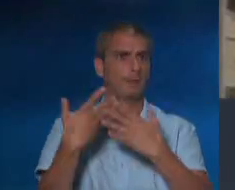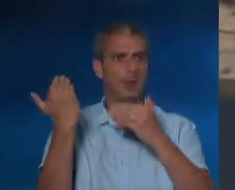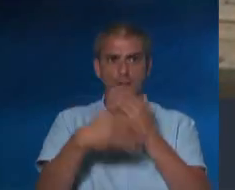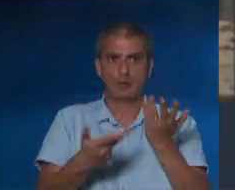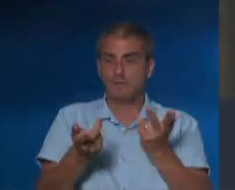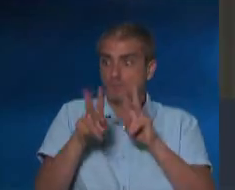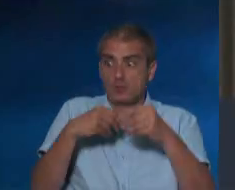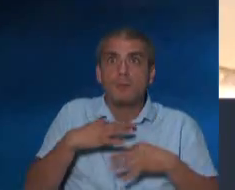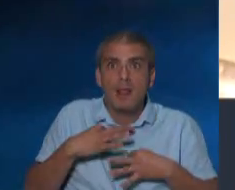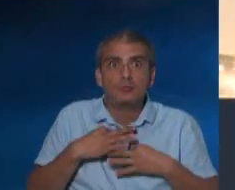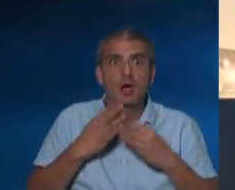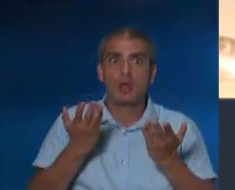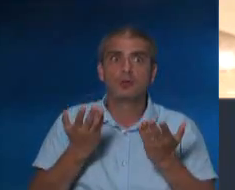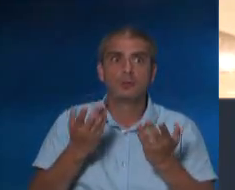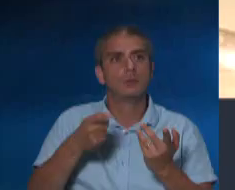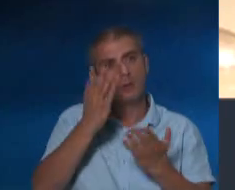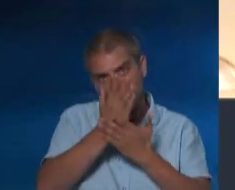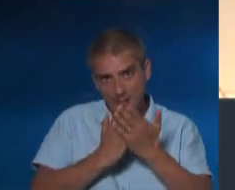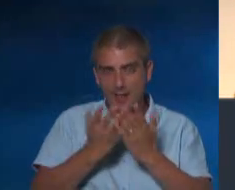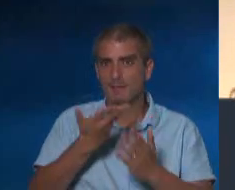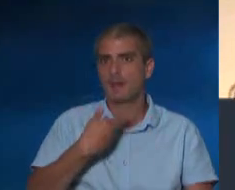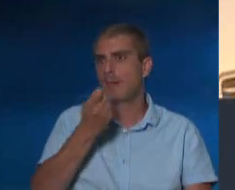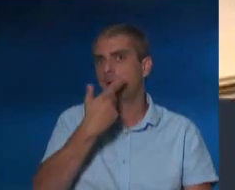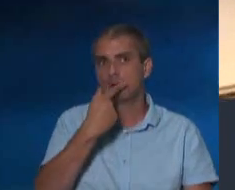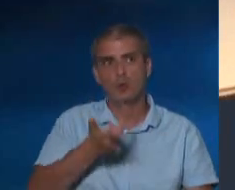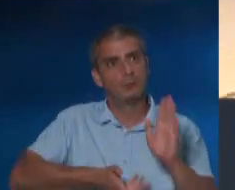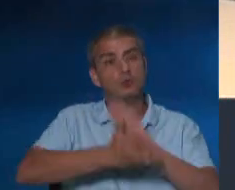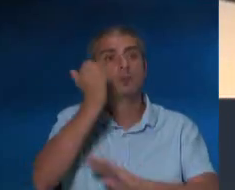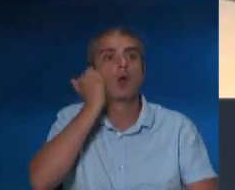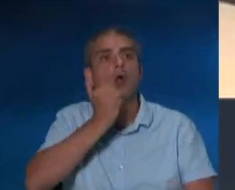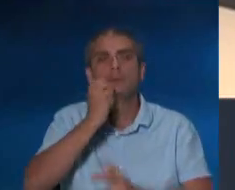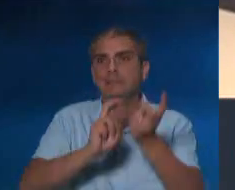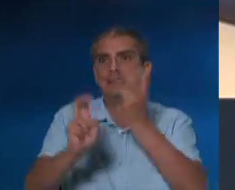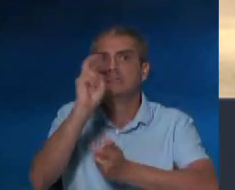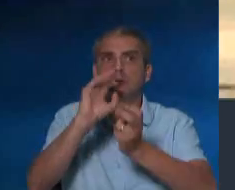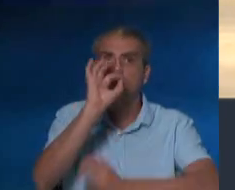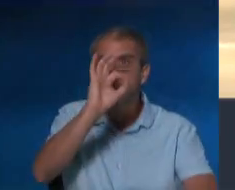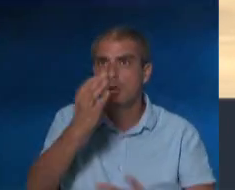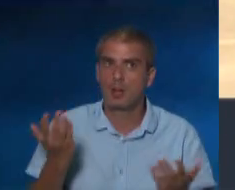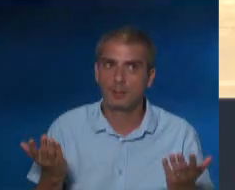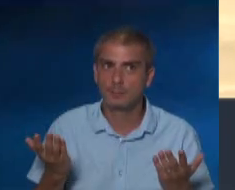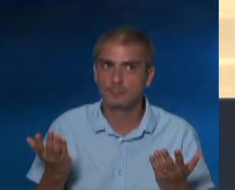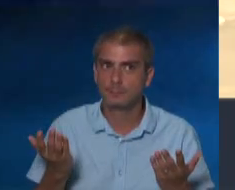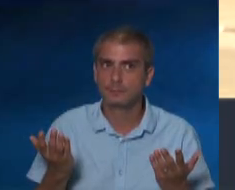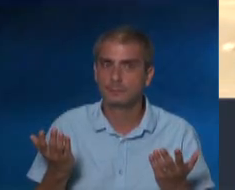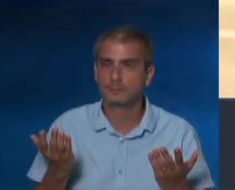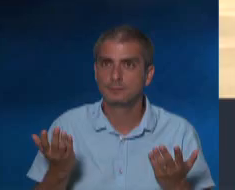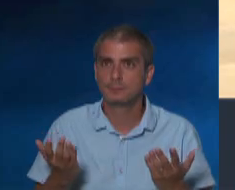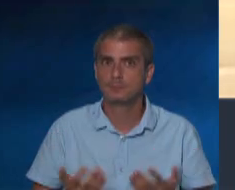שלנו. חלקם טופלים בכדורים, יוצאים כאן כל יום לכל הסידורים שלהם.